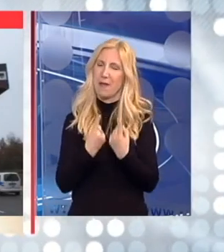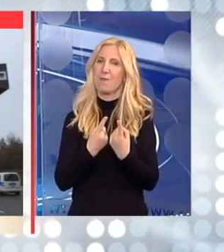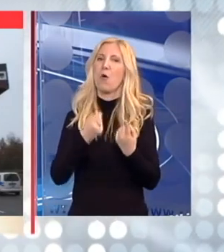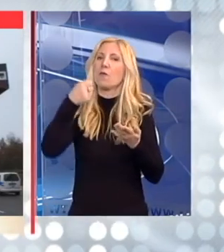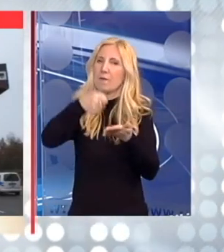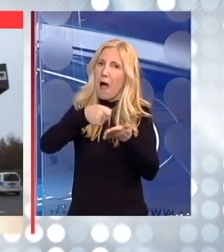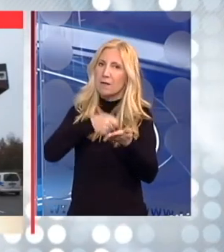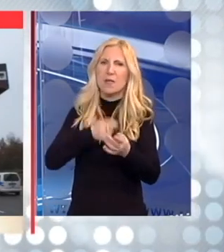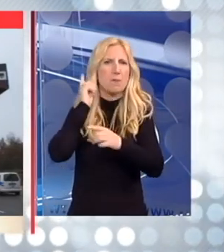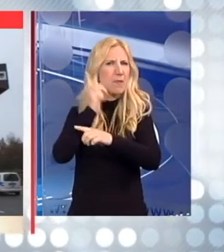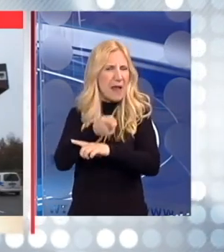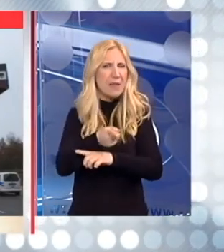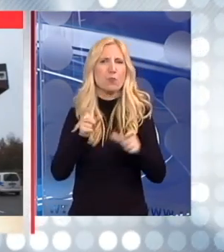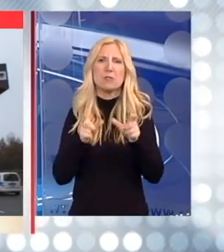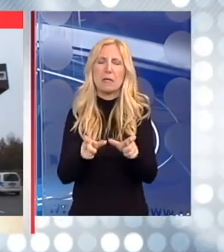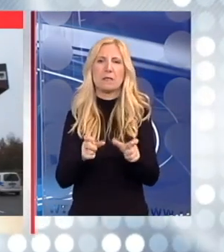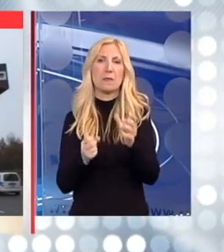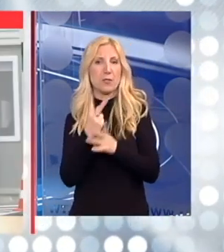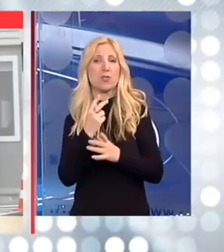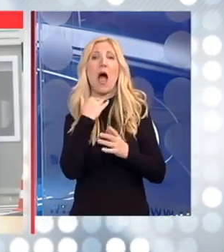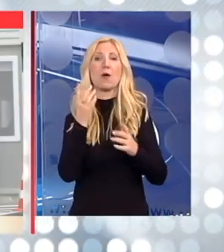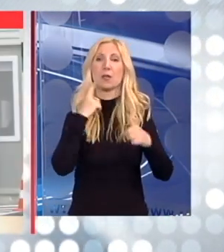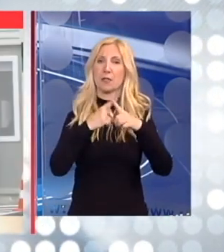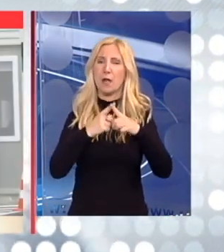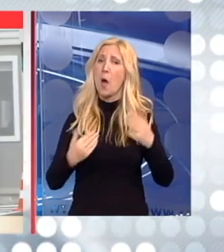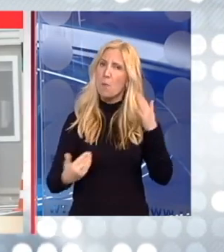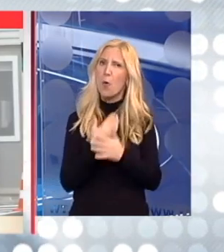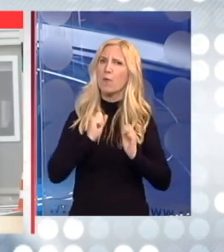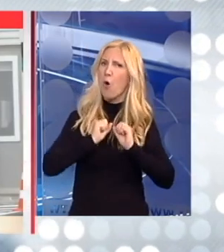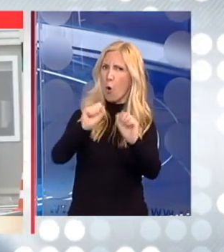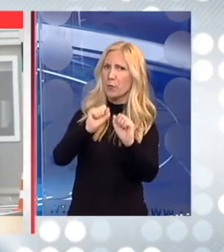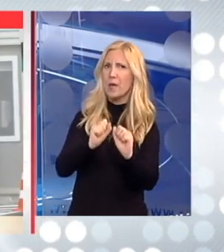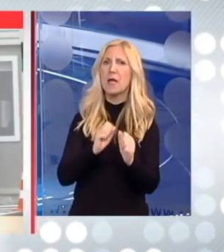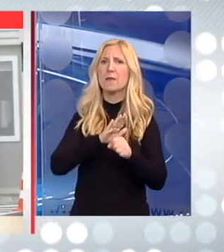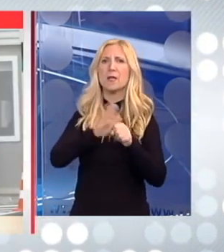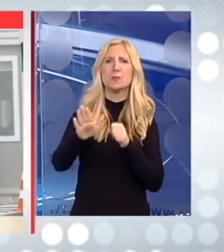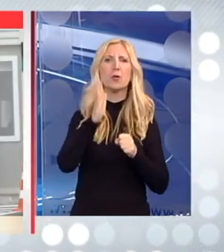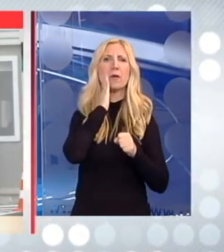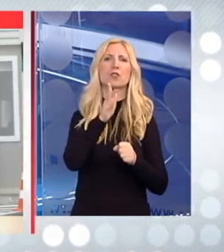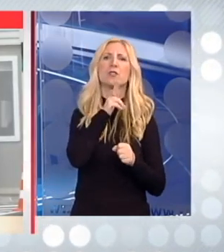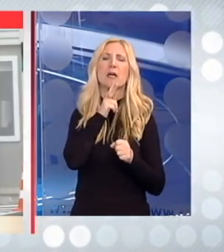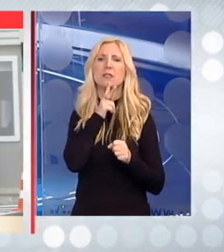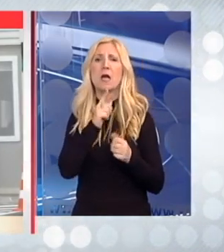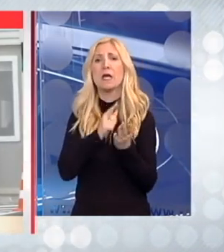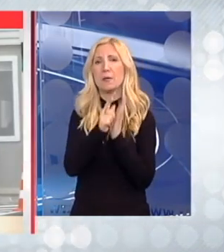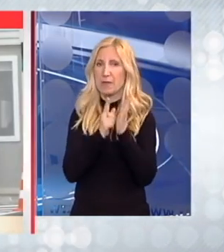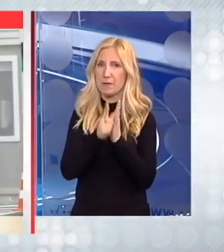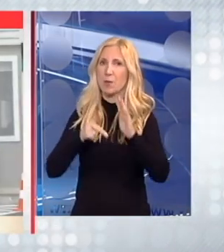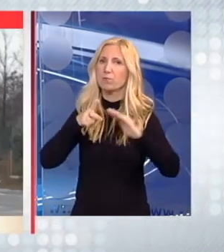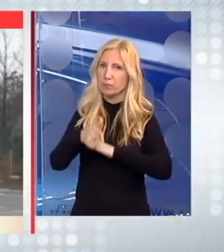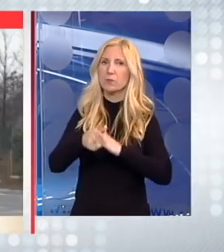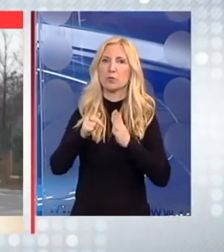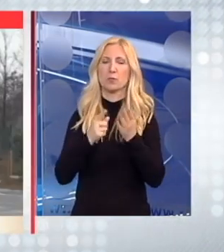taksi i pretnju sankcijama Prištini, ako Haradinaj ponovo odbije da ispuni američki zahtev i privremeno suspenduje tu meru.